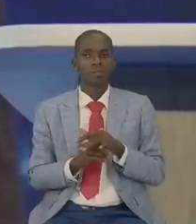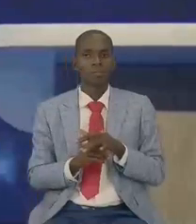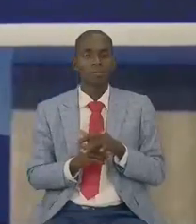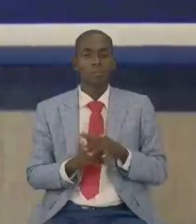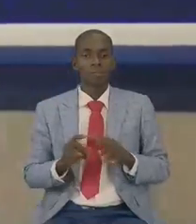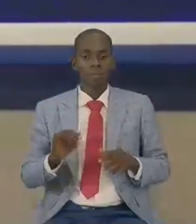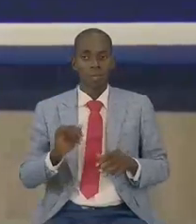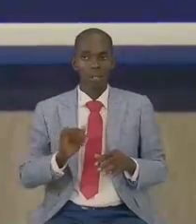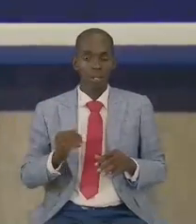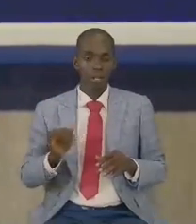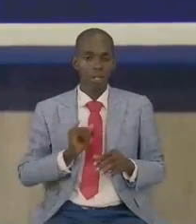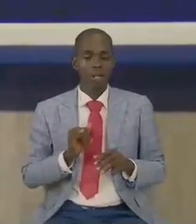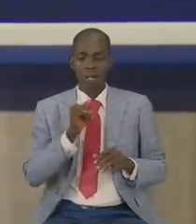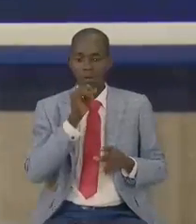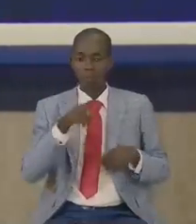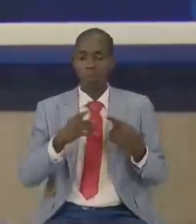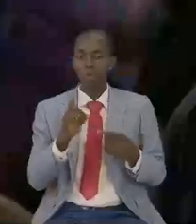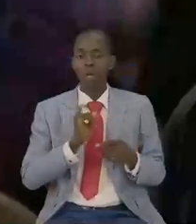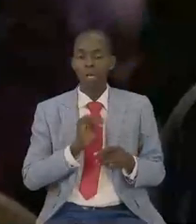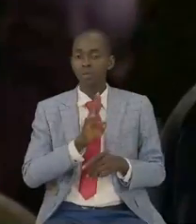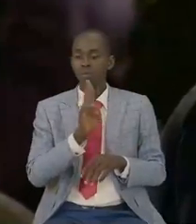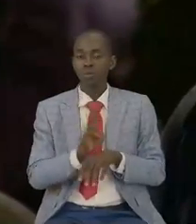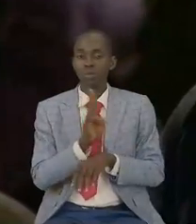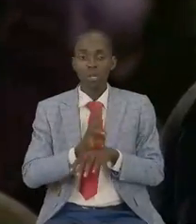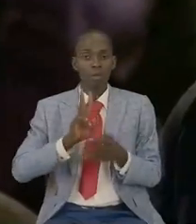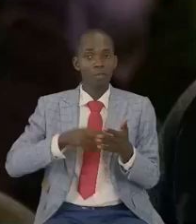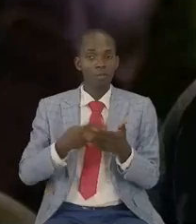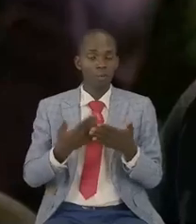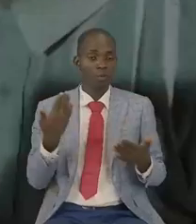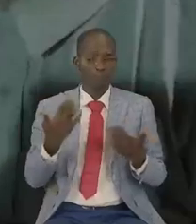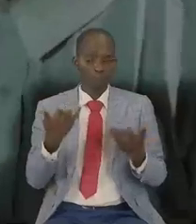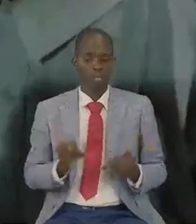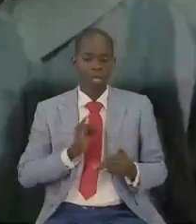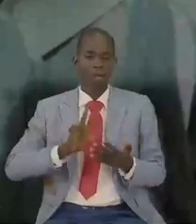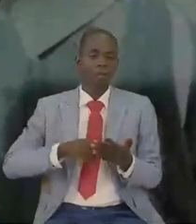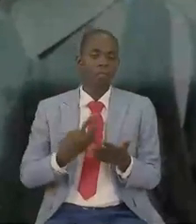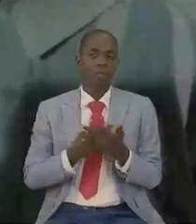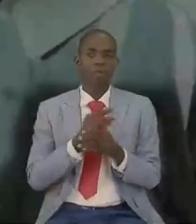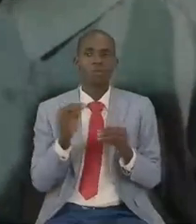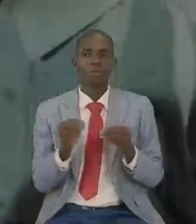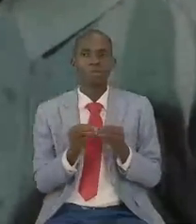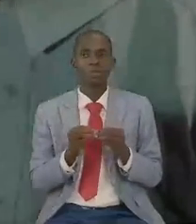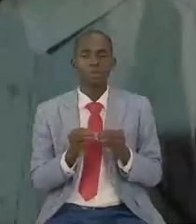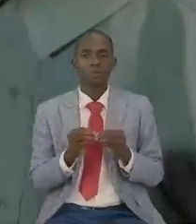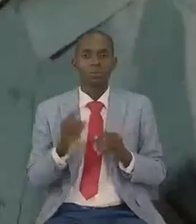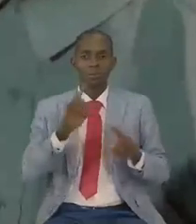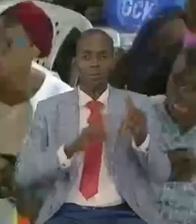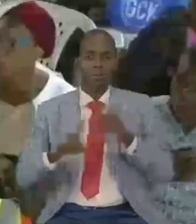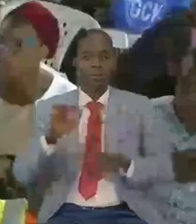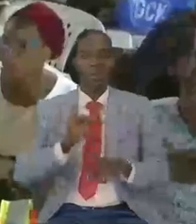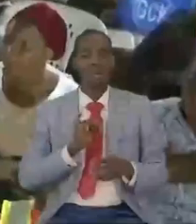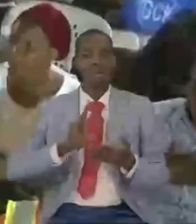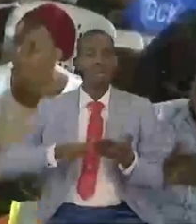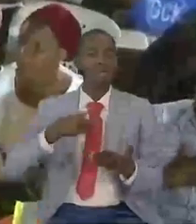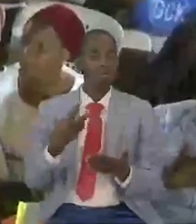Et là où on tombait avant, maintenant, je ne tomberai plus. Toi, tu ne tomberas plus.